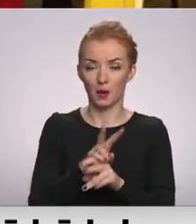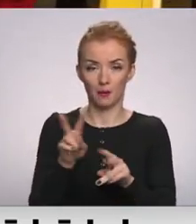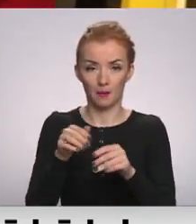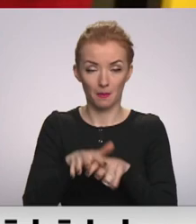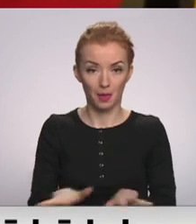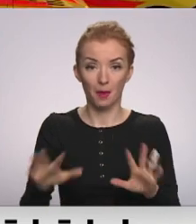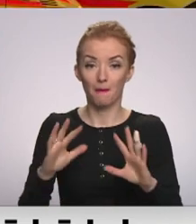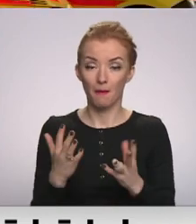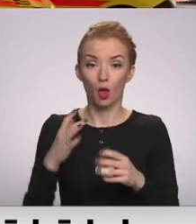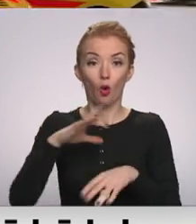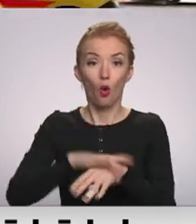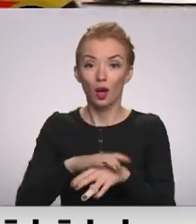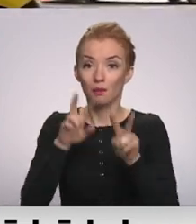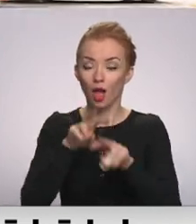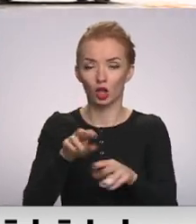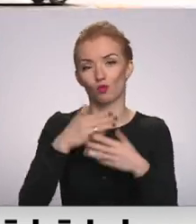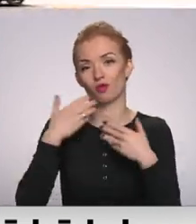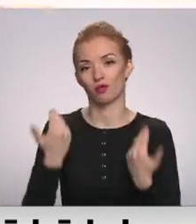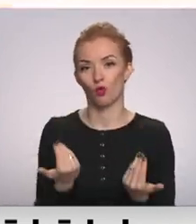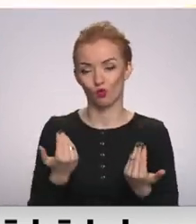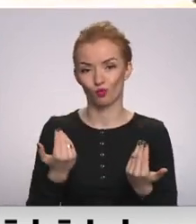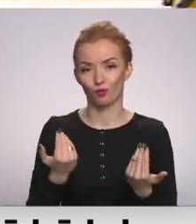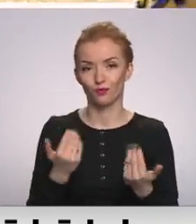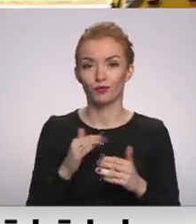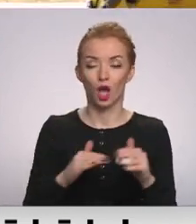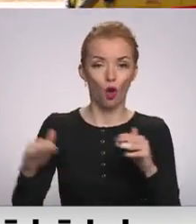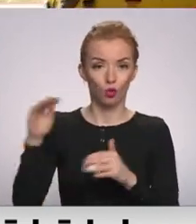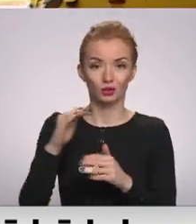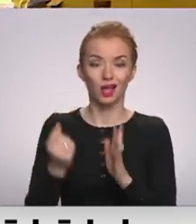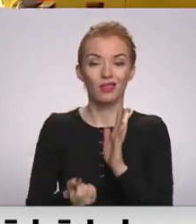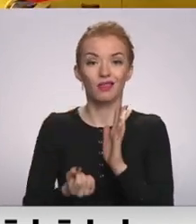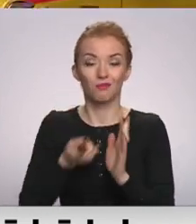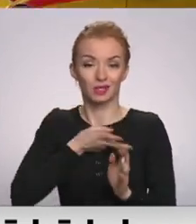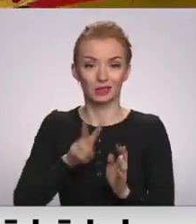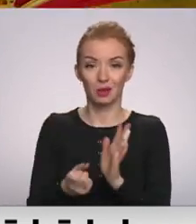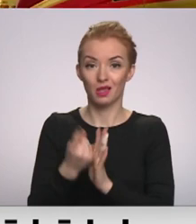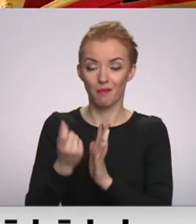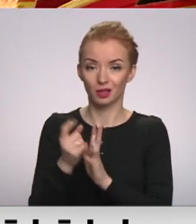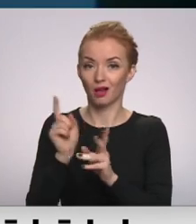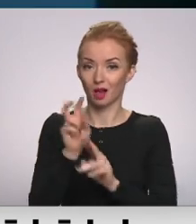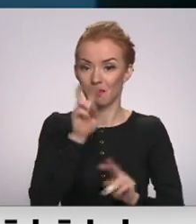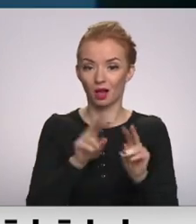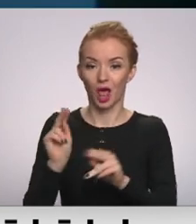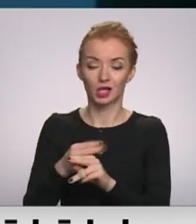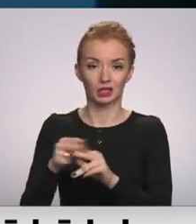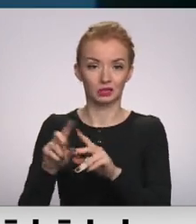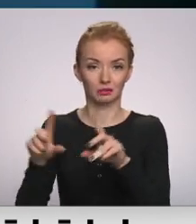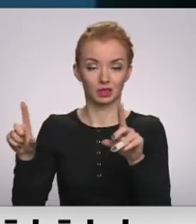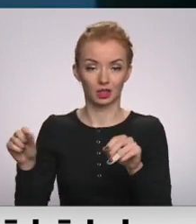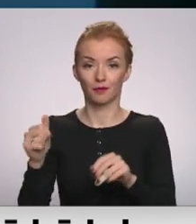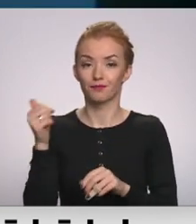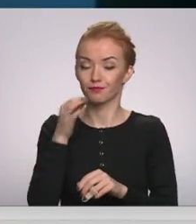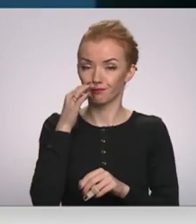konkrētiem pētījumiem tās esot tikai spekulācijas. Augstās mirstības cēloņus meklē arī ārstniecības iestādes. Martā mēs